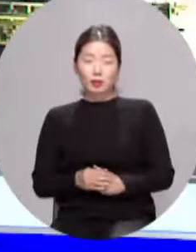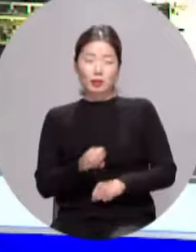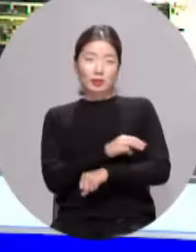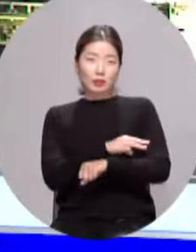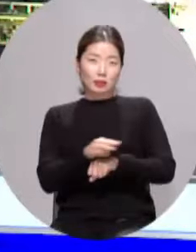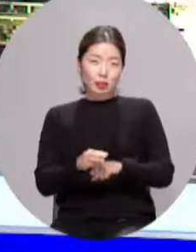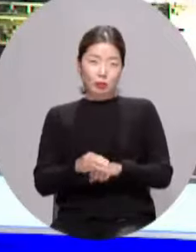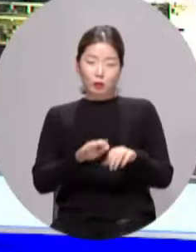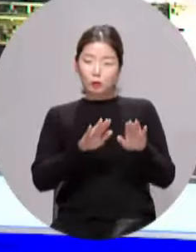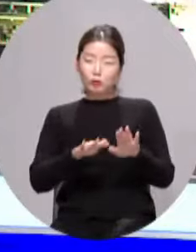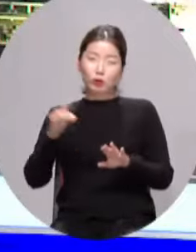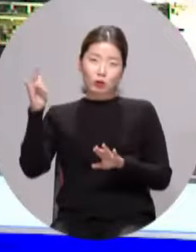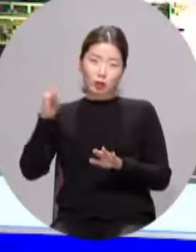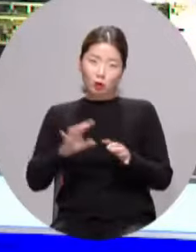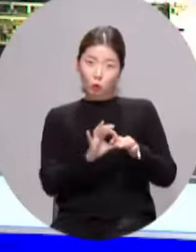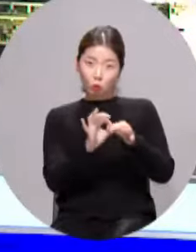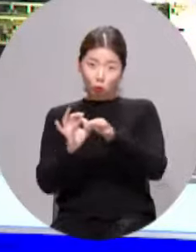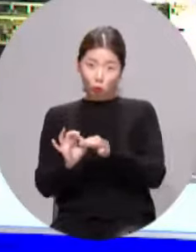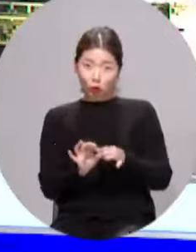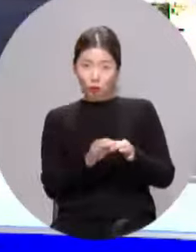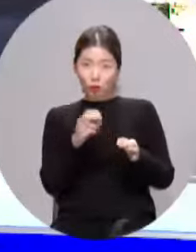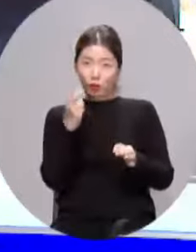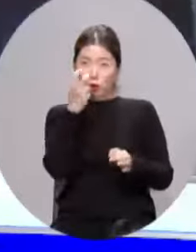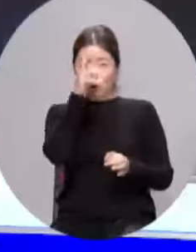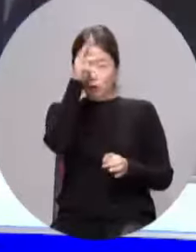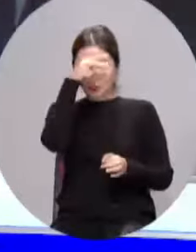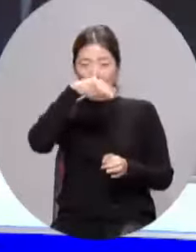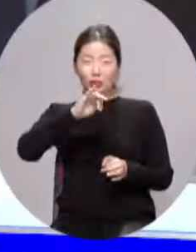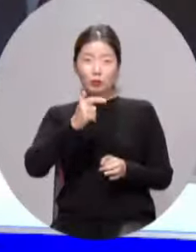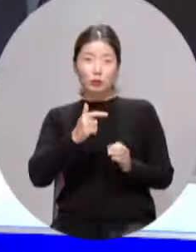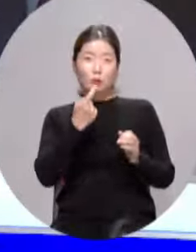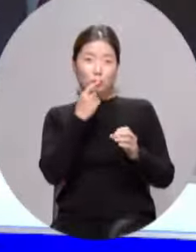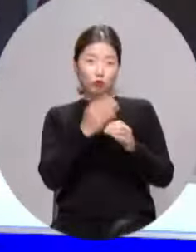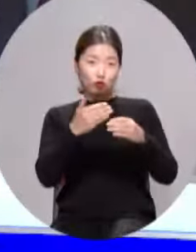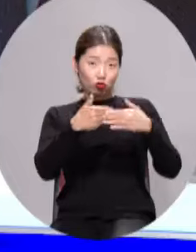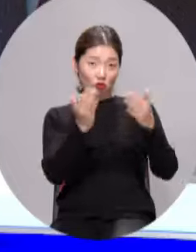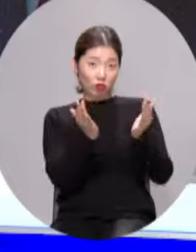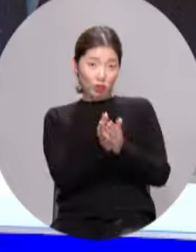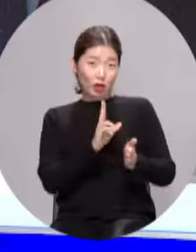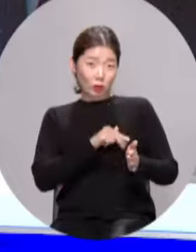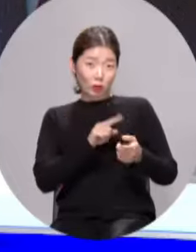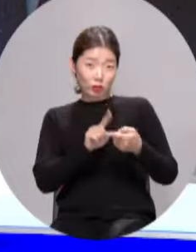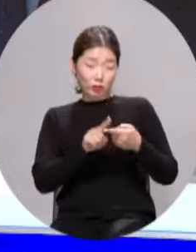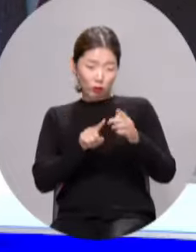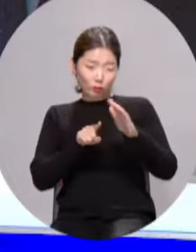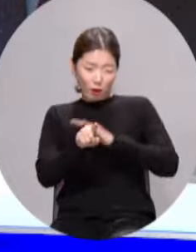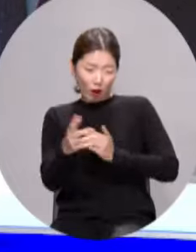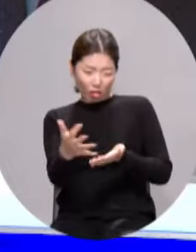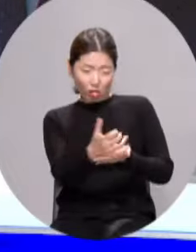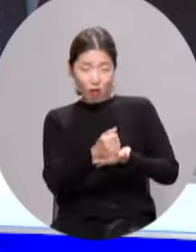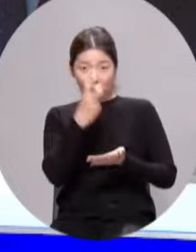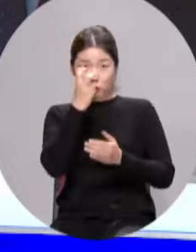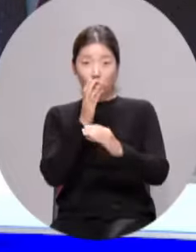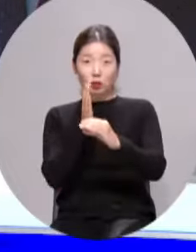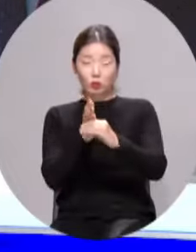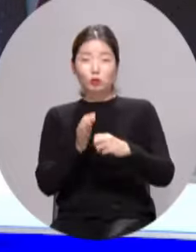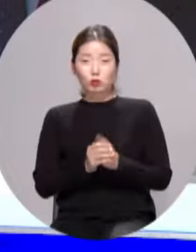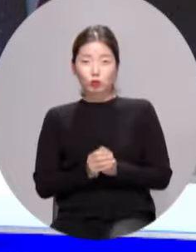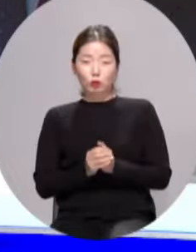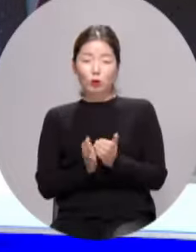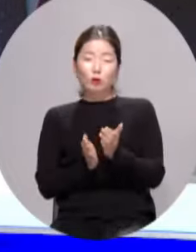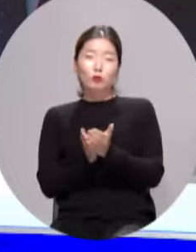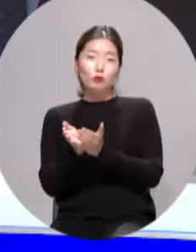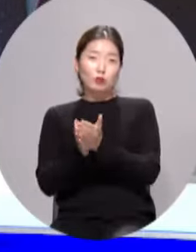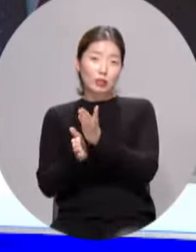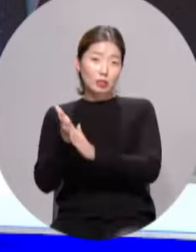새만금 수상 태양광 비리 의혹과 관련해 검찰이 신영대 더불어민주당 국회의원을 압수수색했습니다. 군산